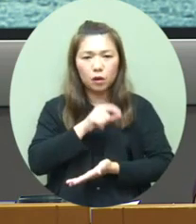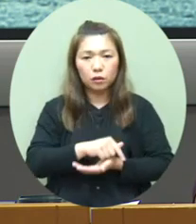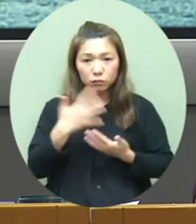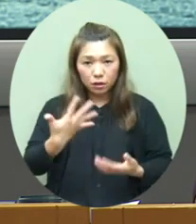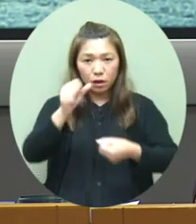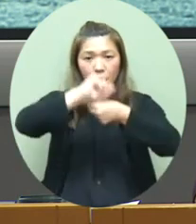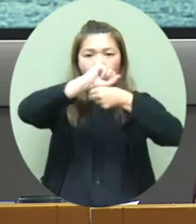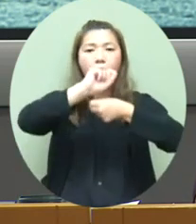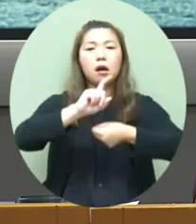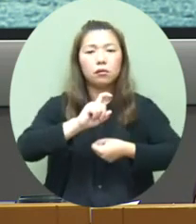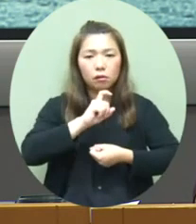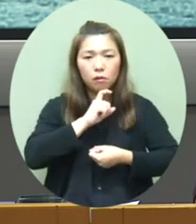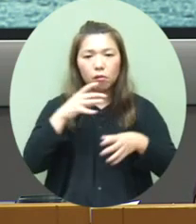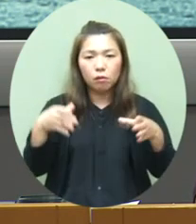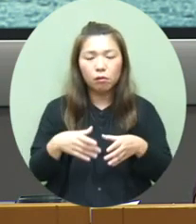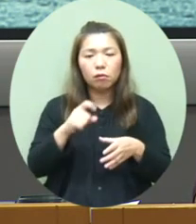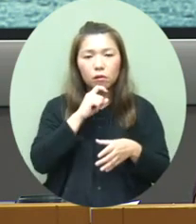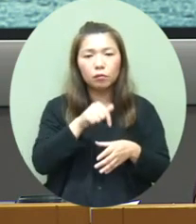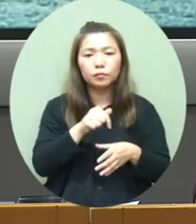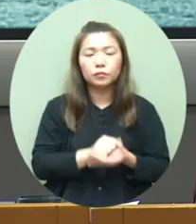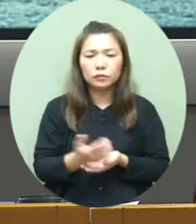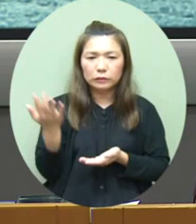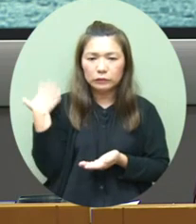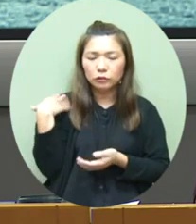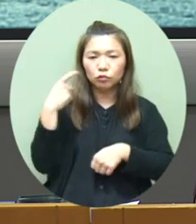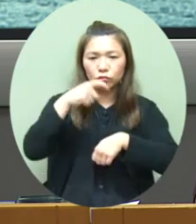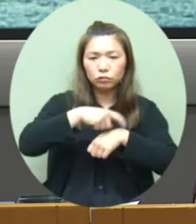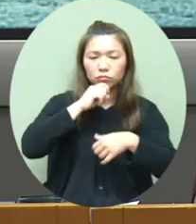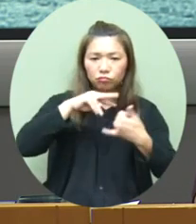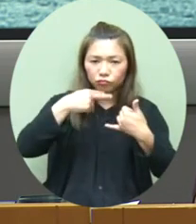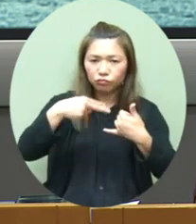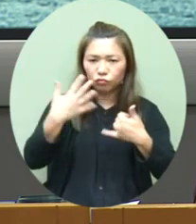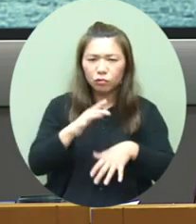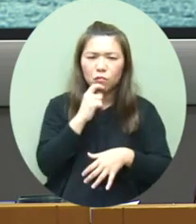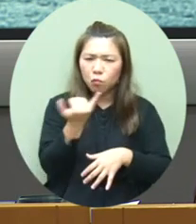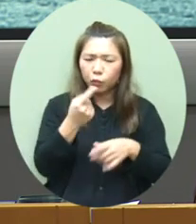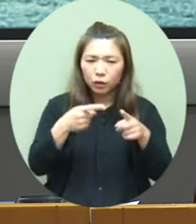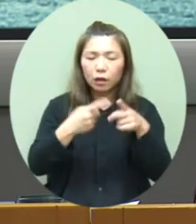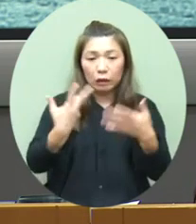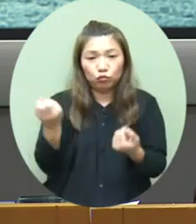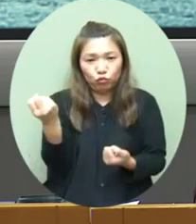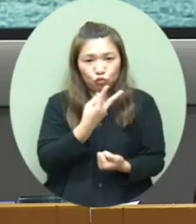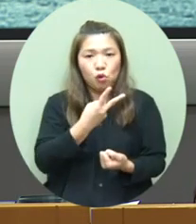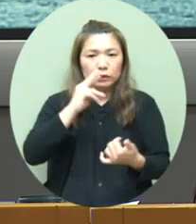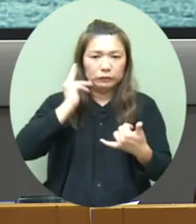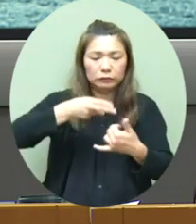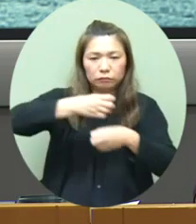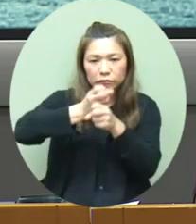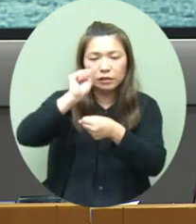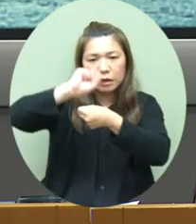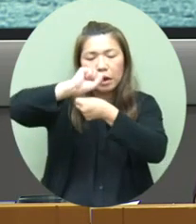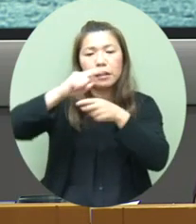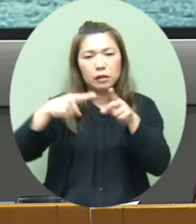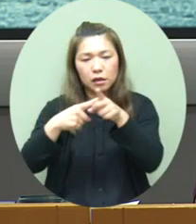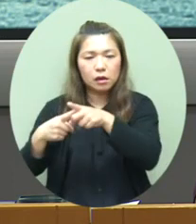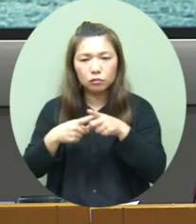多咗一啲個案嘅，咁當時都已經係檢疫咗部分人士嘅，咁而家都會再檢疫多啲人士啦。